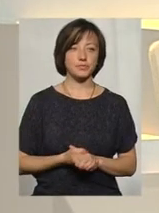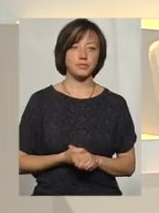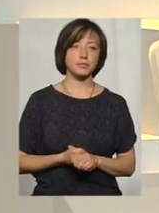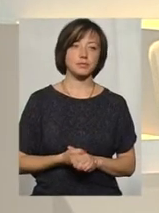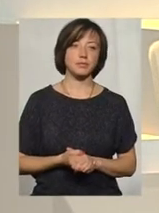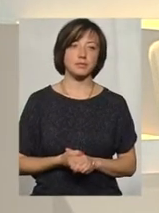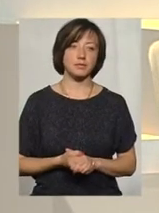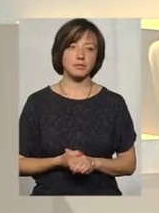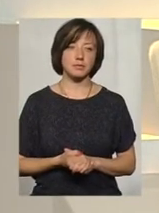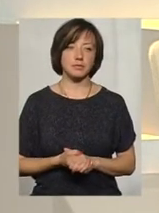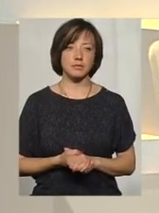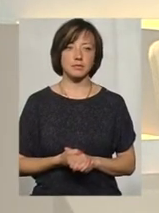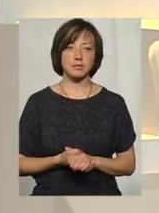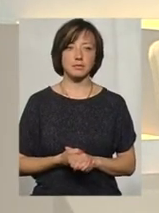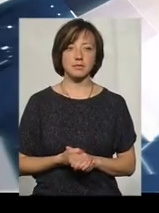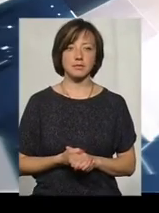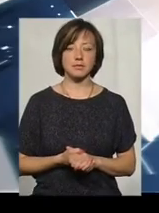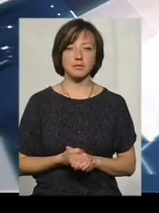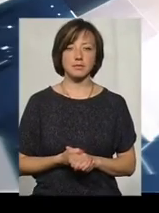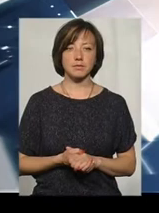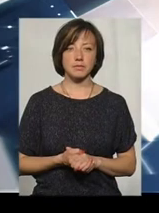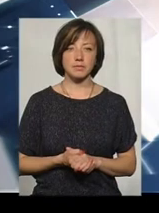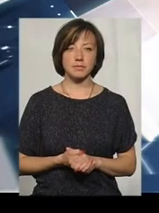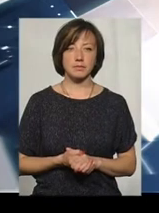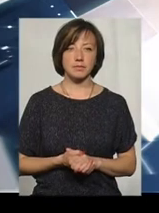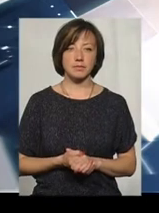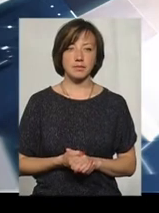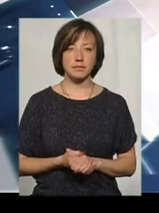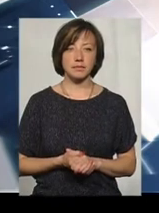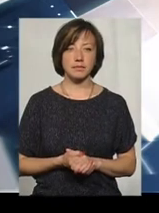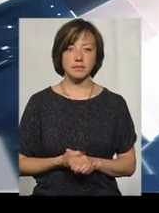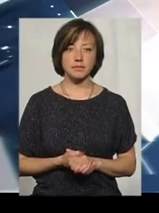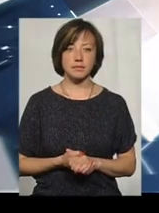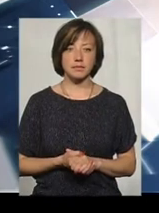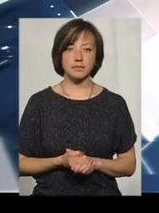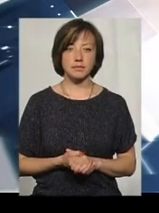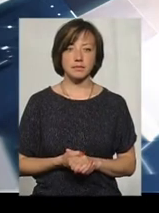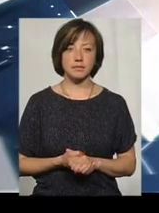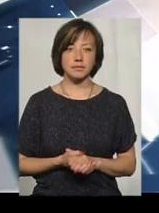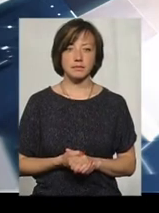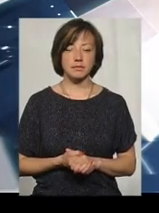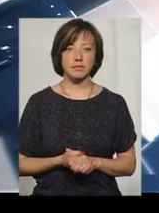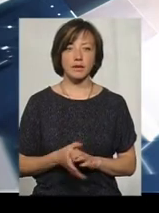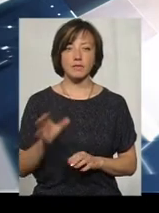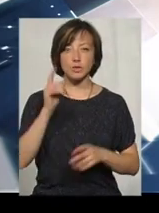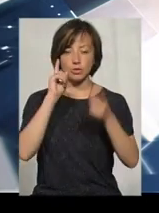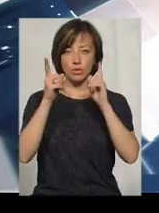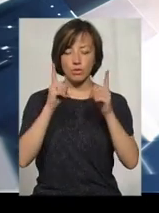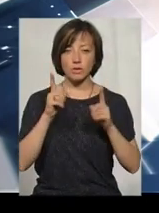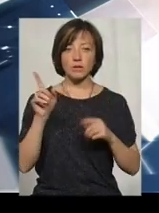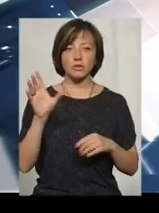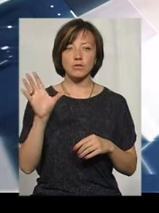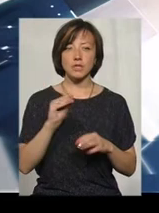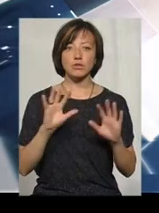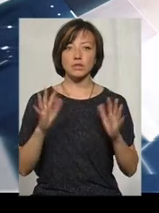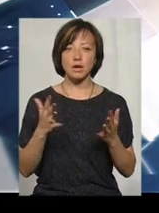думка їхньої фракції. Всі шоці від того, що сталося на сьогоднішній день, незважаючи на те, що ще